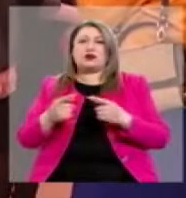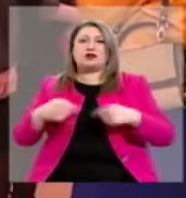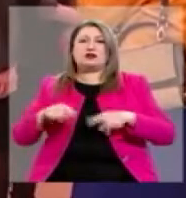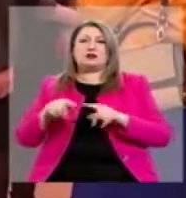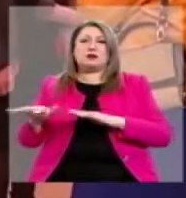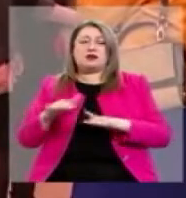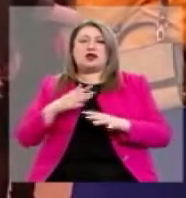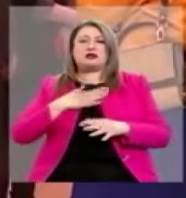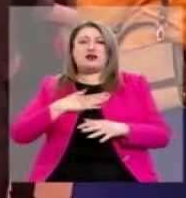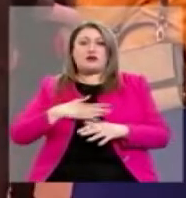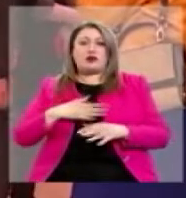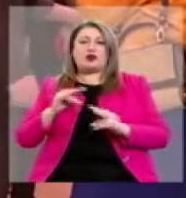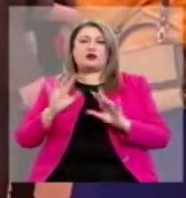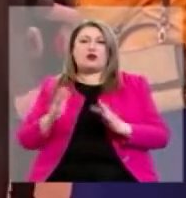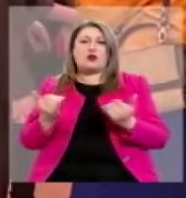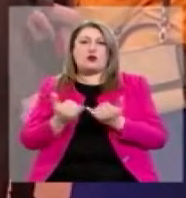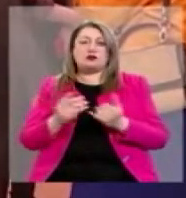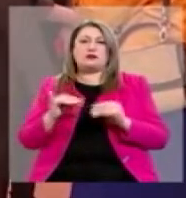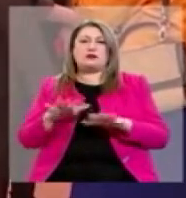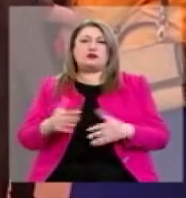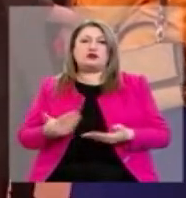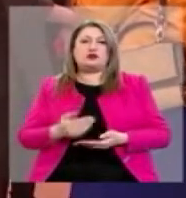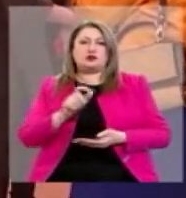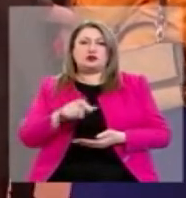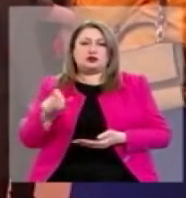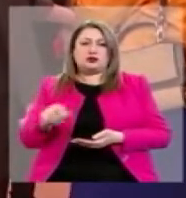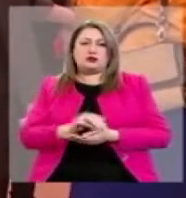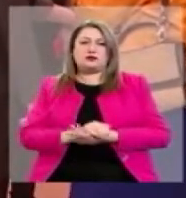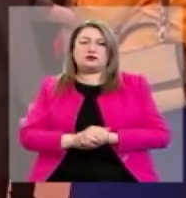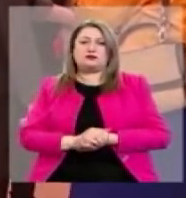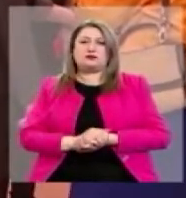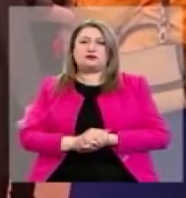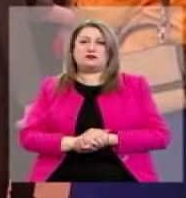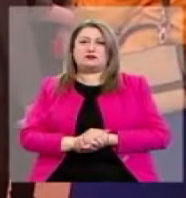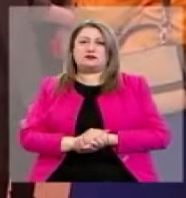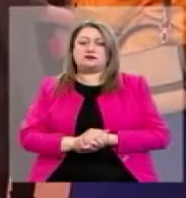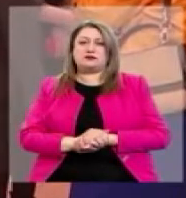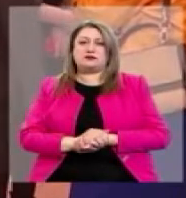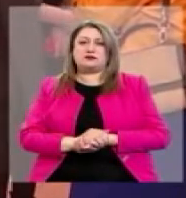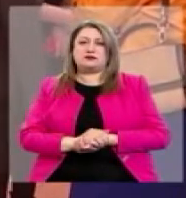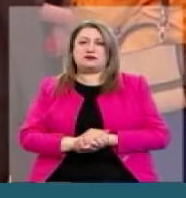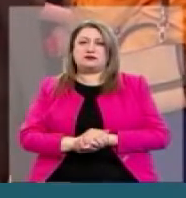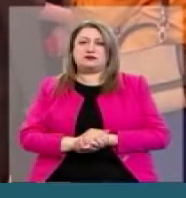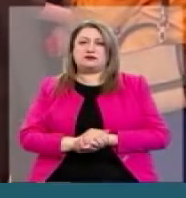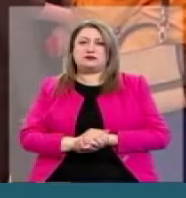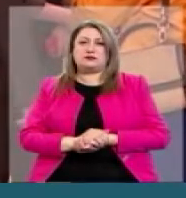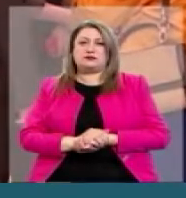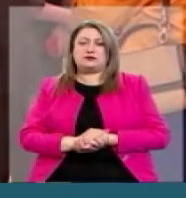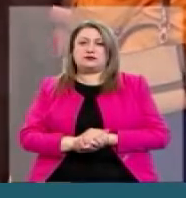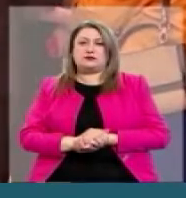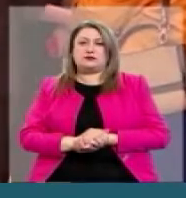құндылығына және осы елімізде тұратын халықтардың әртүрлі шығармашылықтарына арналған. Бүгінгі іс-шарада біз